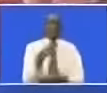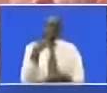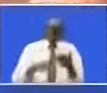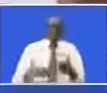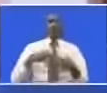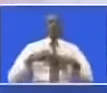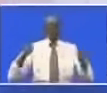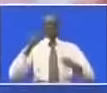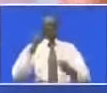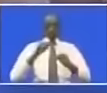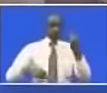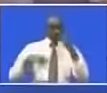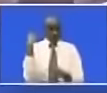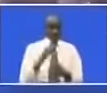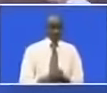confident of victory.